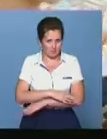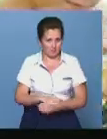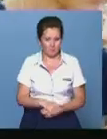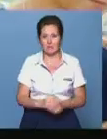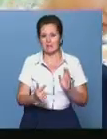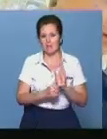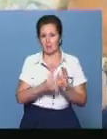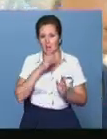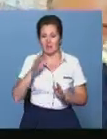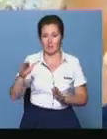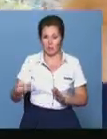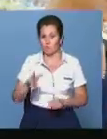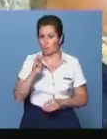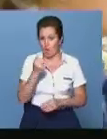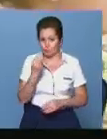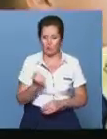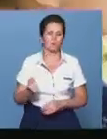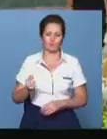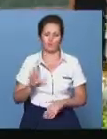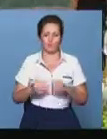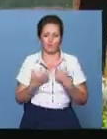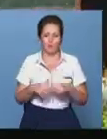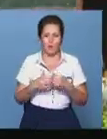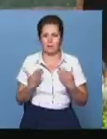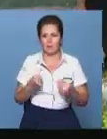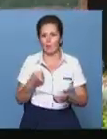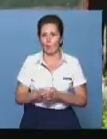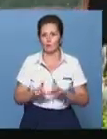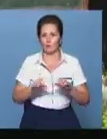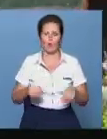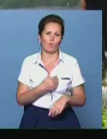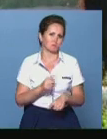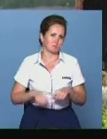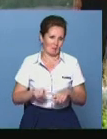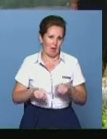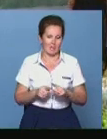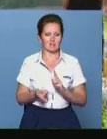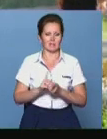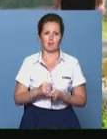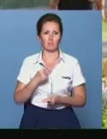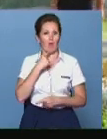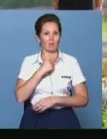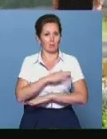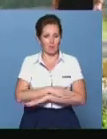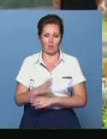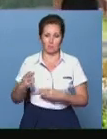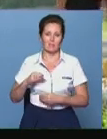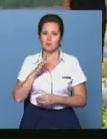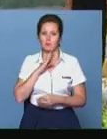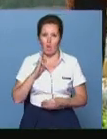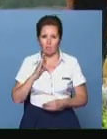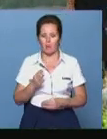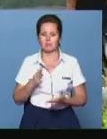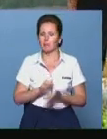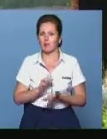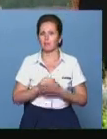Семилетняя ижевчанка Маша Богомолова с нетерпением считает дни до школы. Очень хочет поскорее стать первоклассницей. Вместе с мамой девочка погружена сейчас в приятные